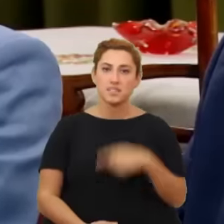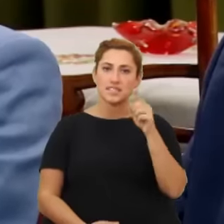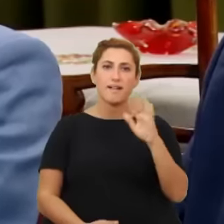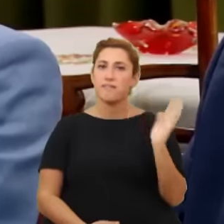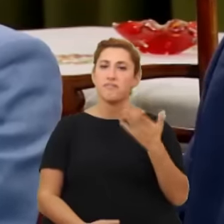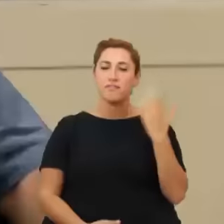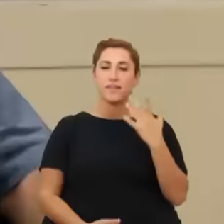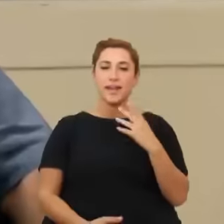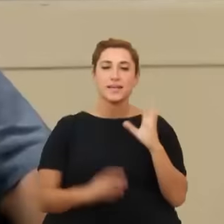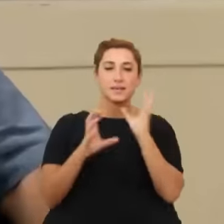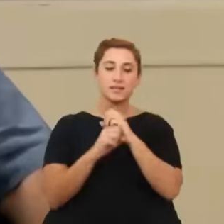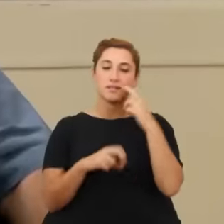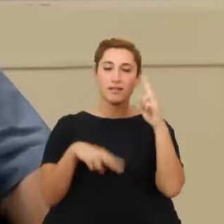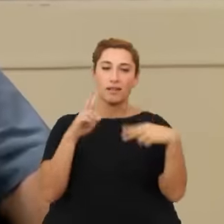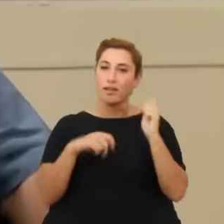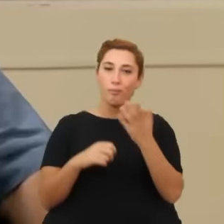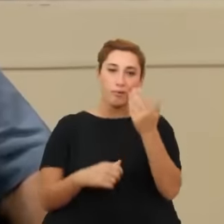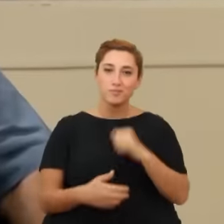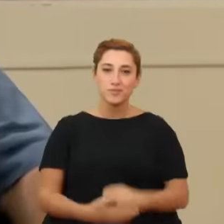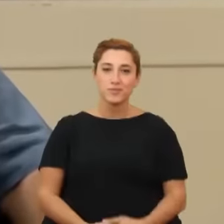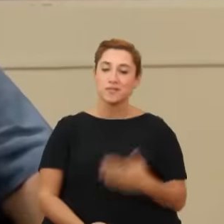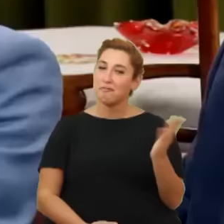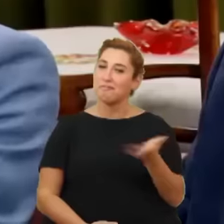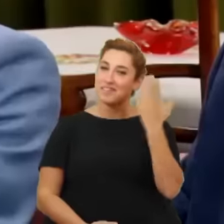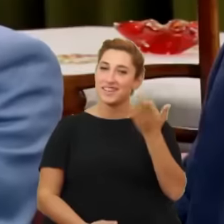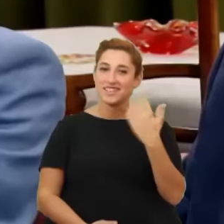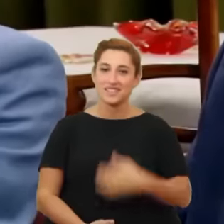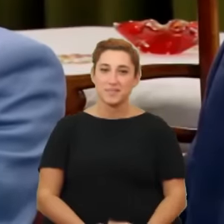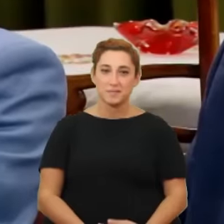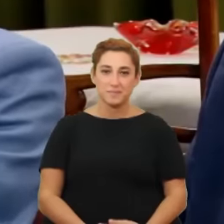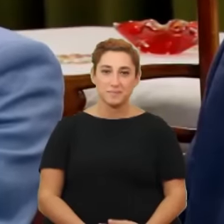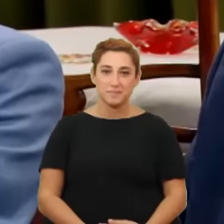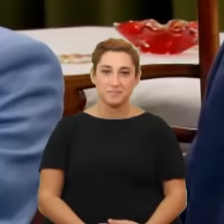sen ne yere bakan, yürek yakan tipmişsin ya. Vay anasını ya.